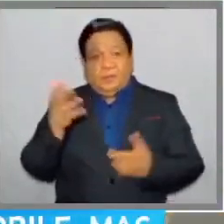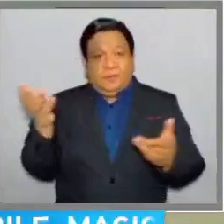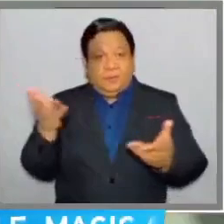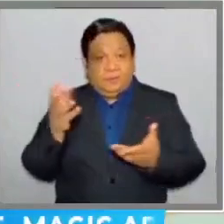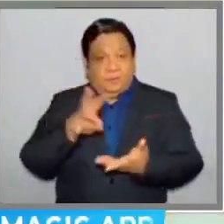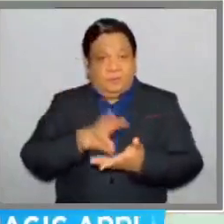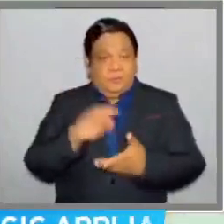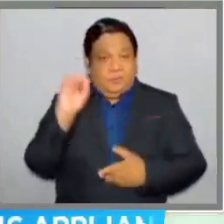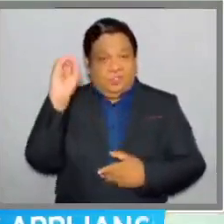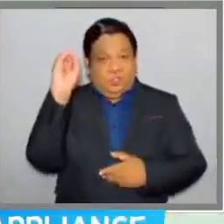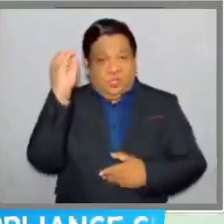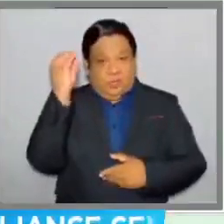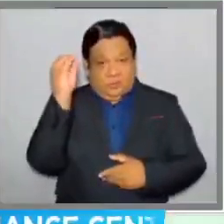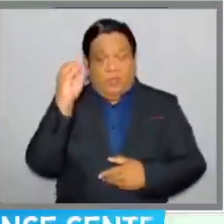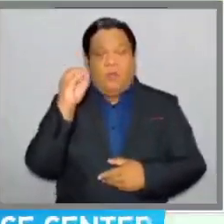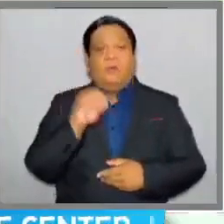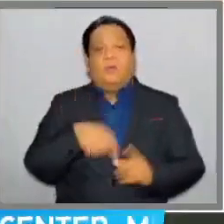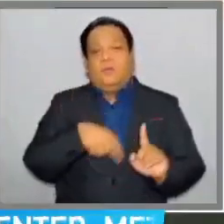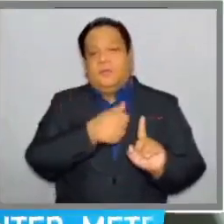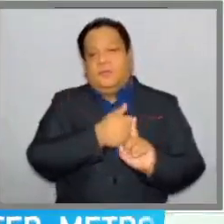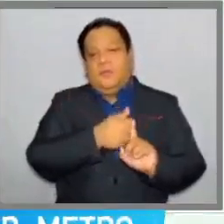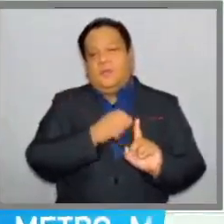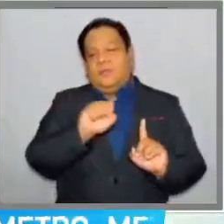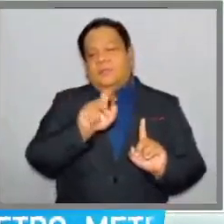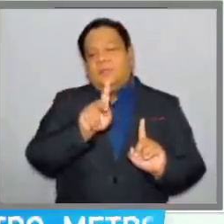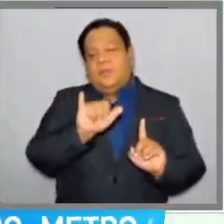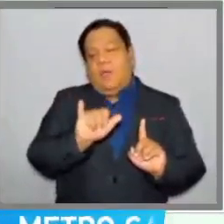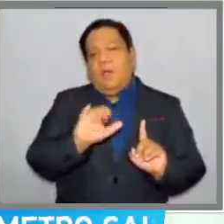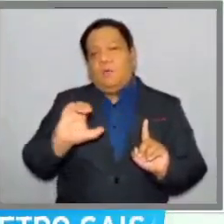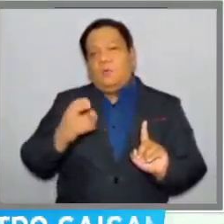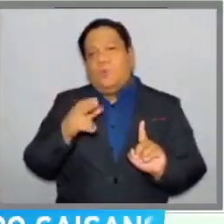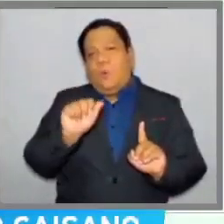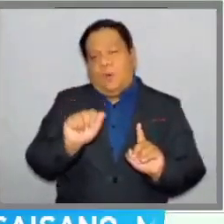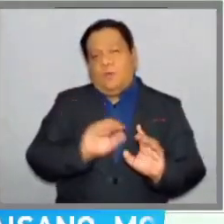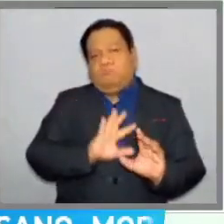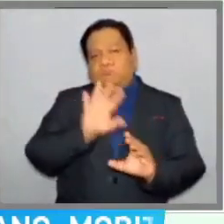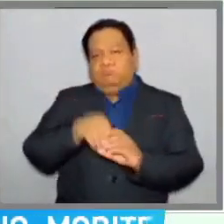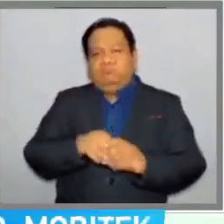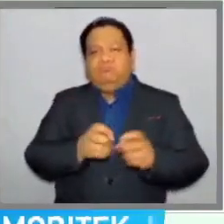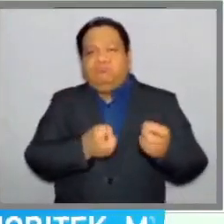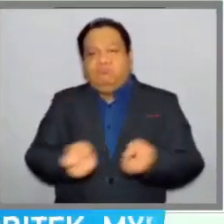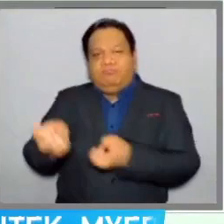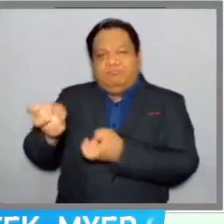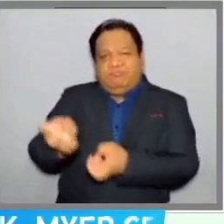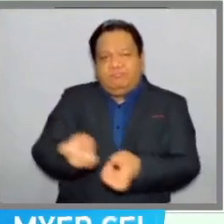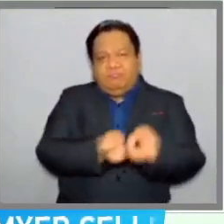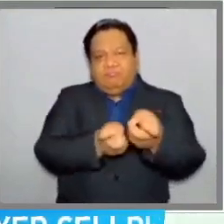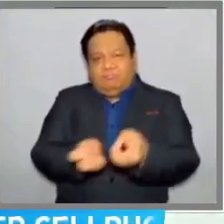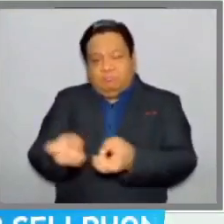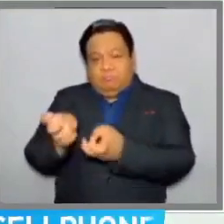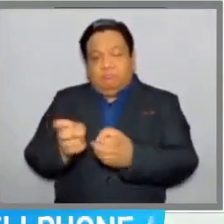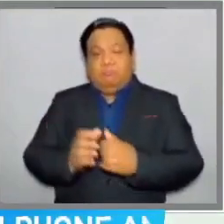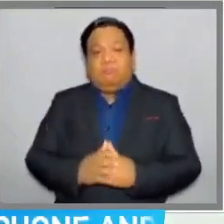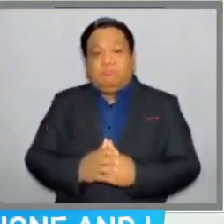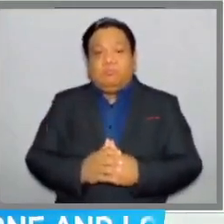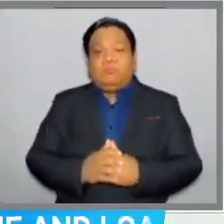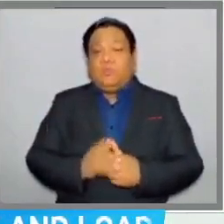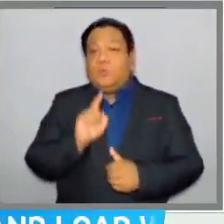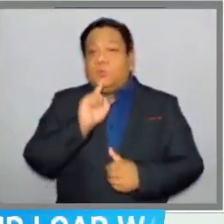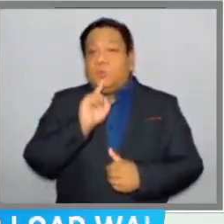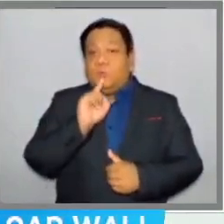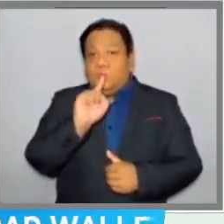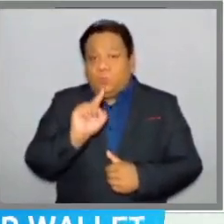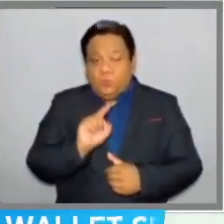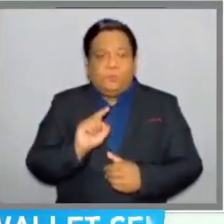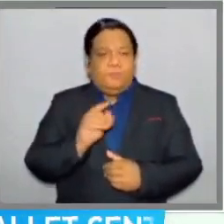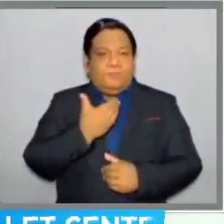Chua. December 19 hanggang 21 naman, sasabak siya sa Nationals Competition. Best of the best daw ang mga kalaban niya,